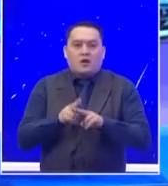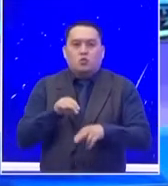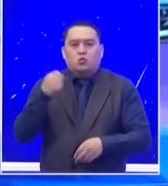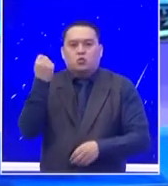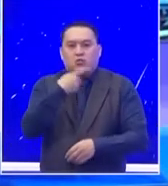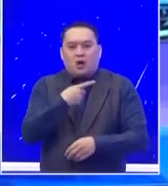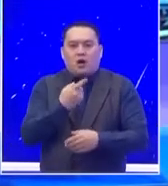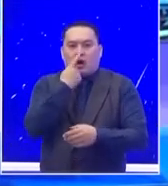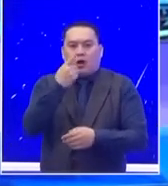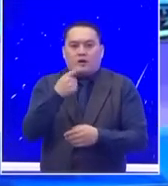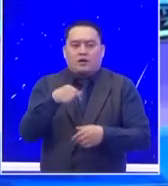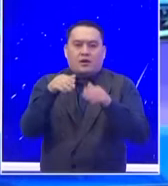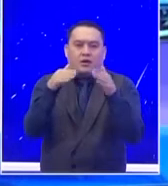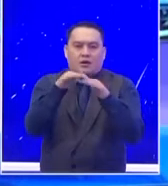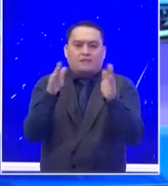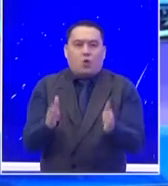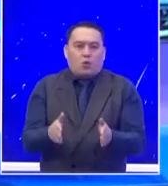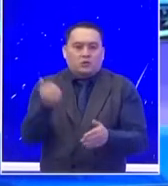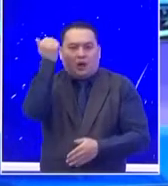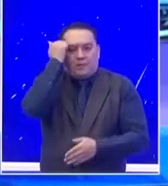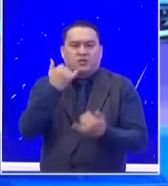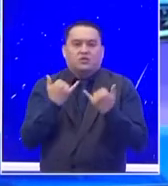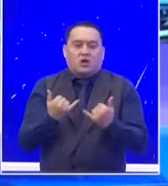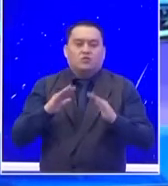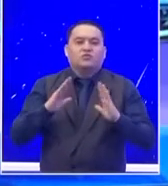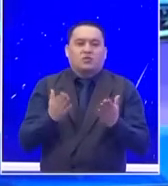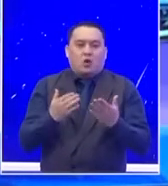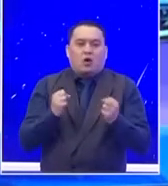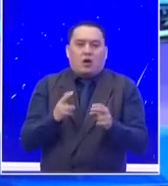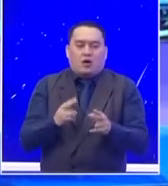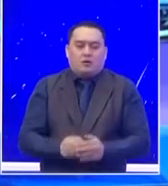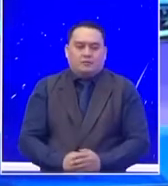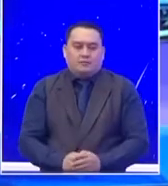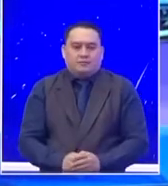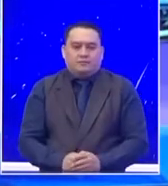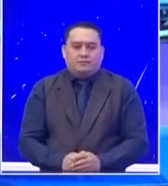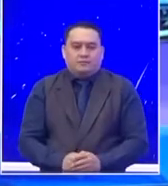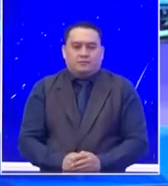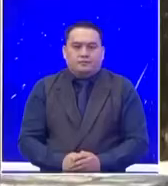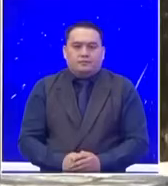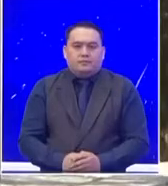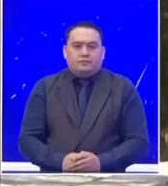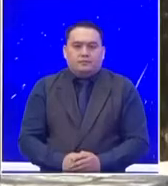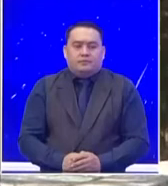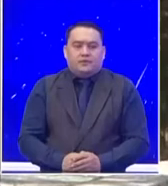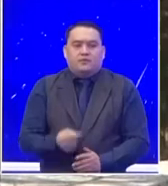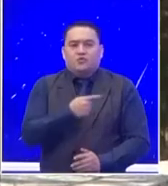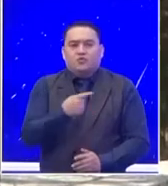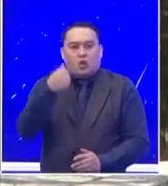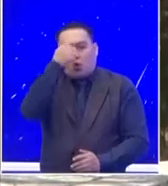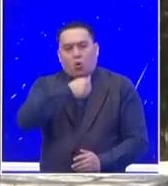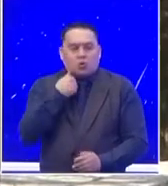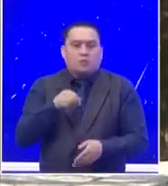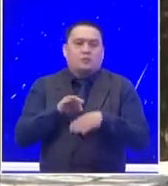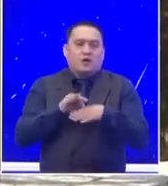на одном из обелисков и узнала, каково сейчас состояние памятника Победы. В течение года